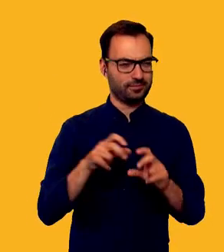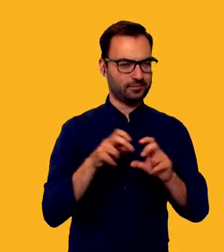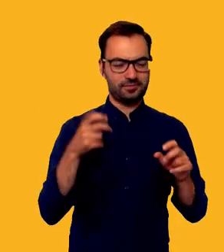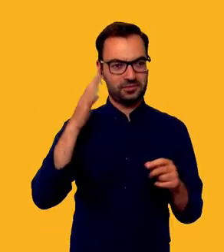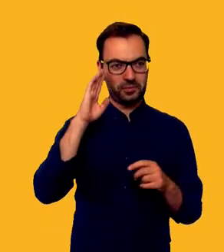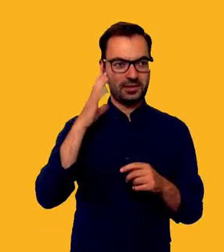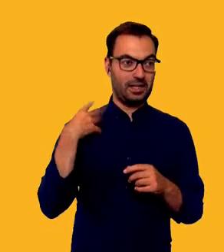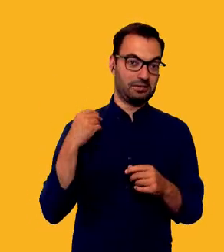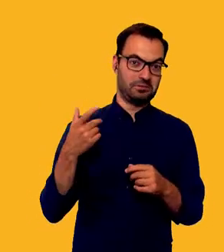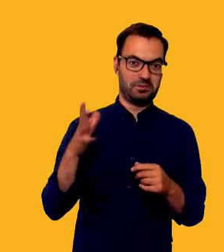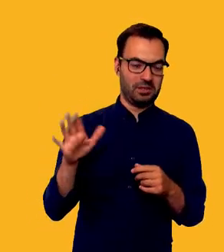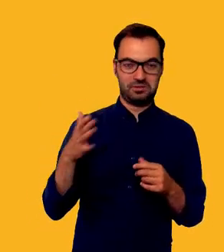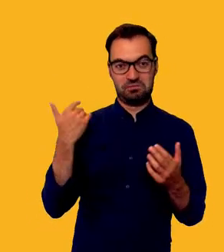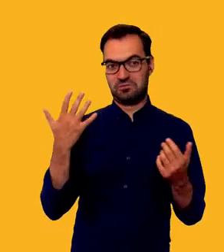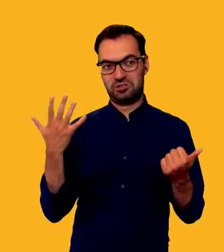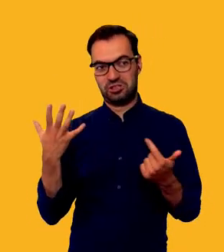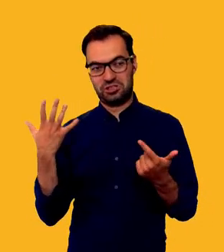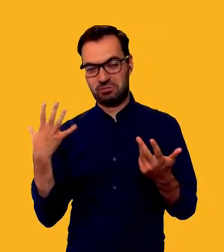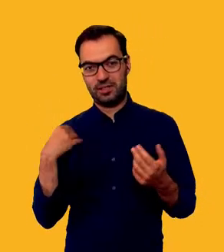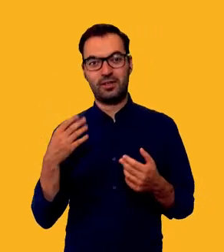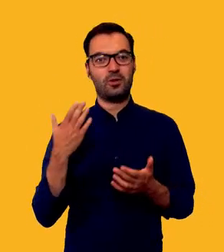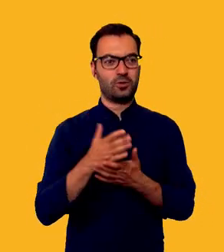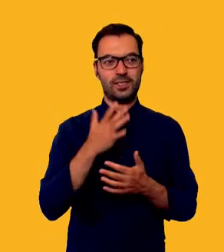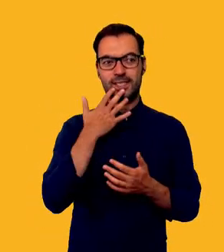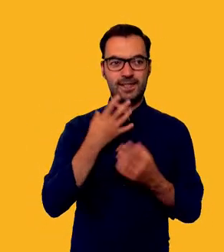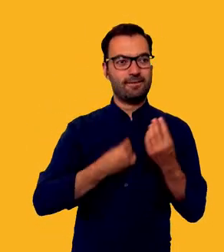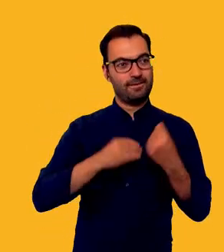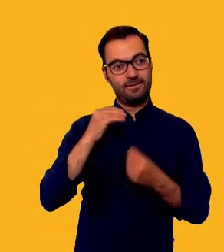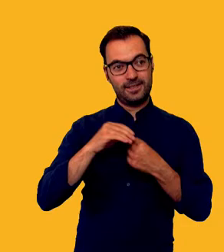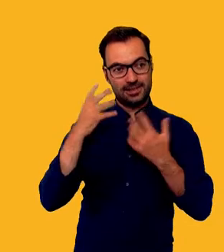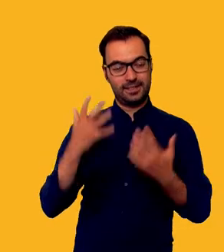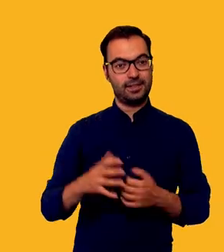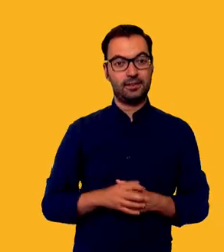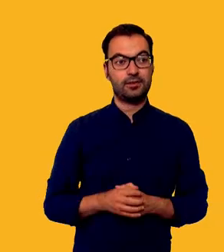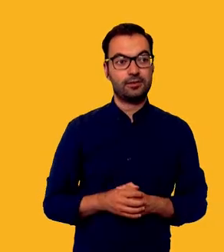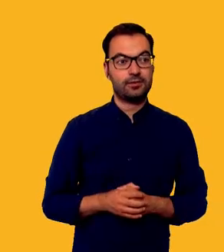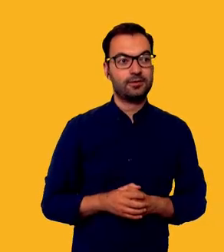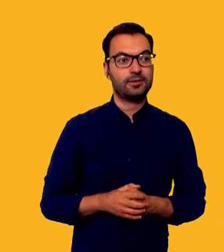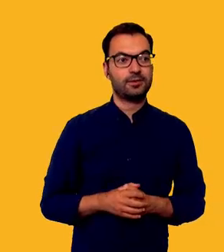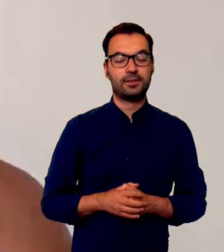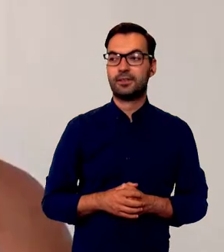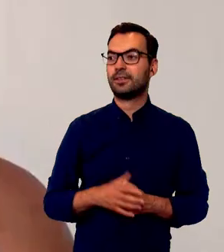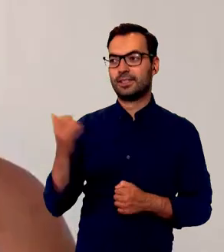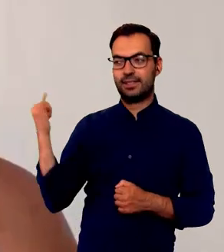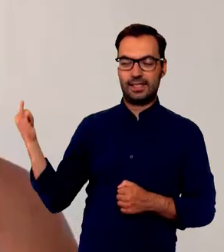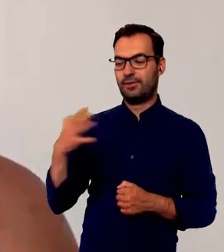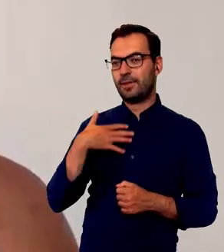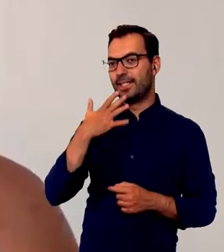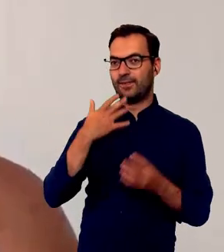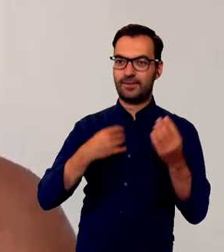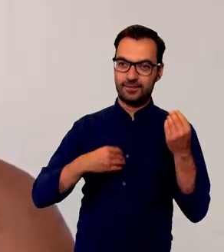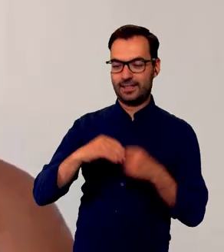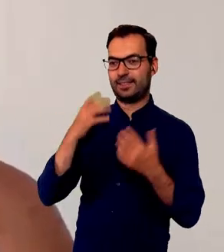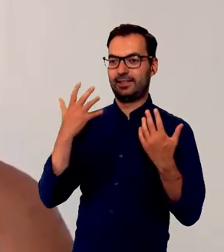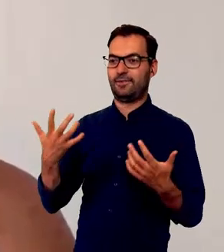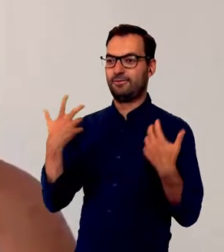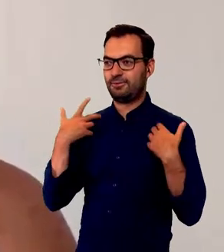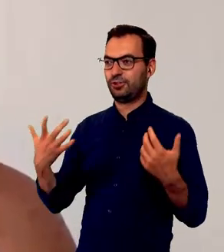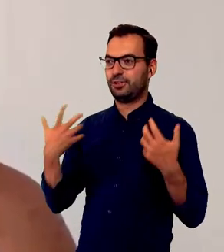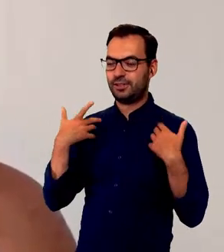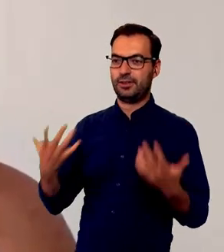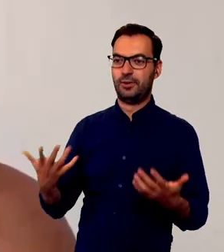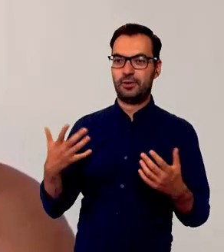wiem ile tu masz lat, może z 7, 6, czy wtedy już miałaś apetyt na więcej w życiu? Ja zawsze miałam apetyt na więcej w życiu. Ja już